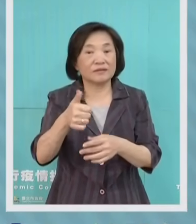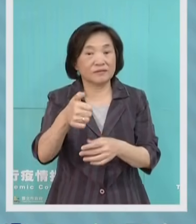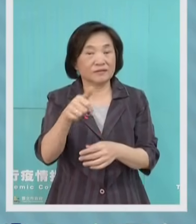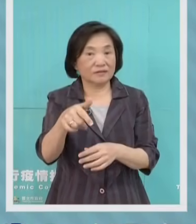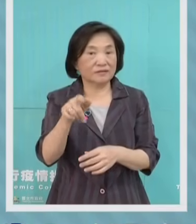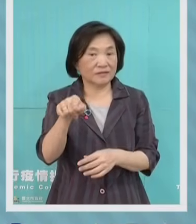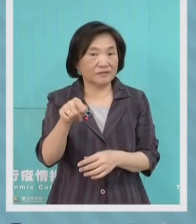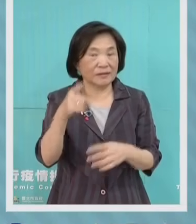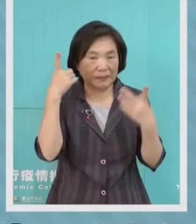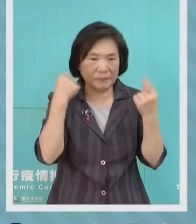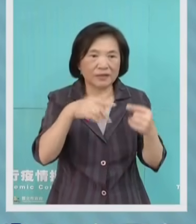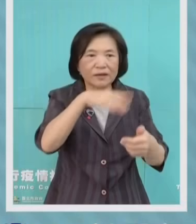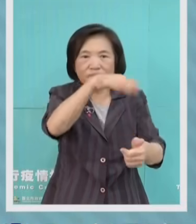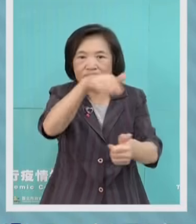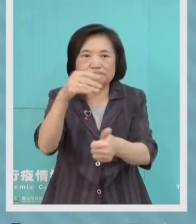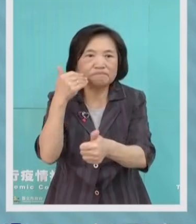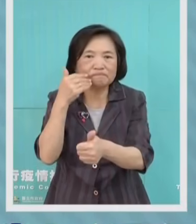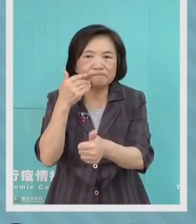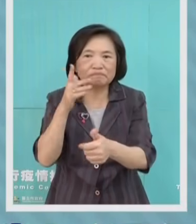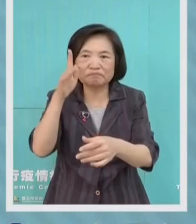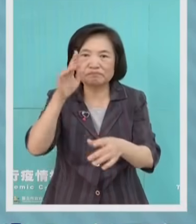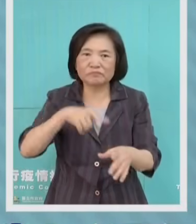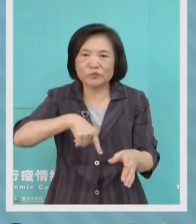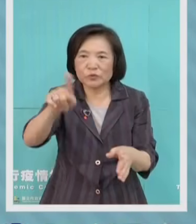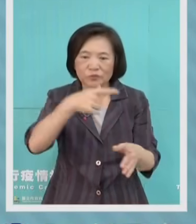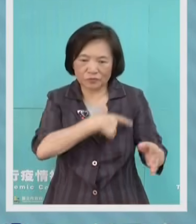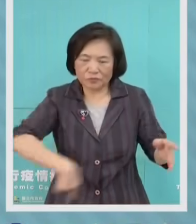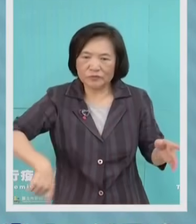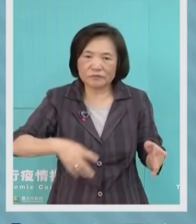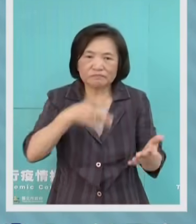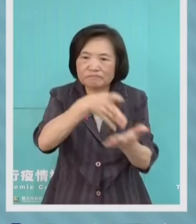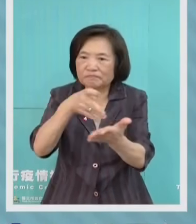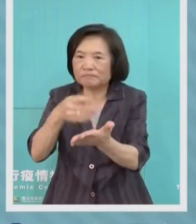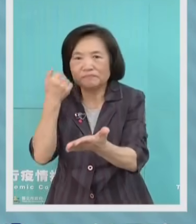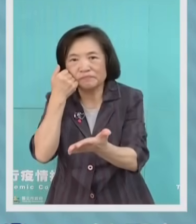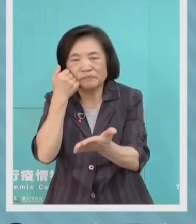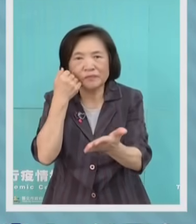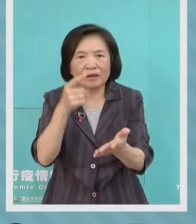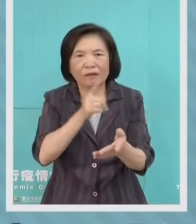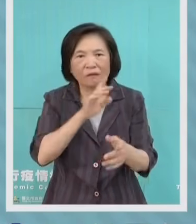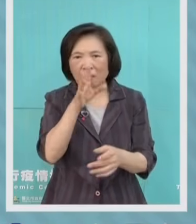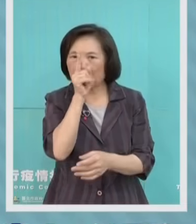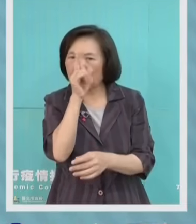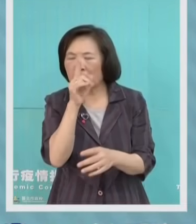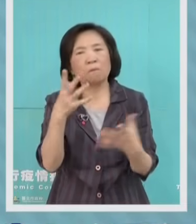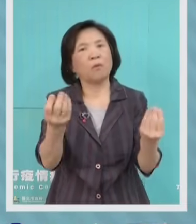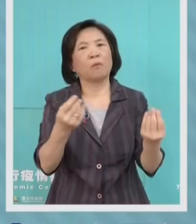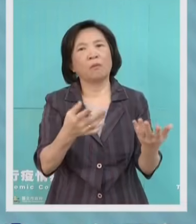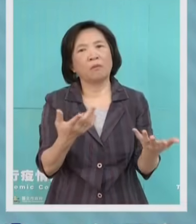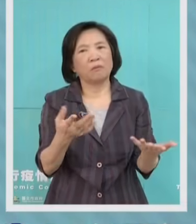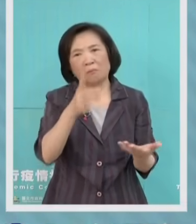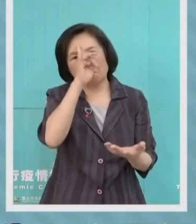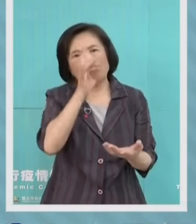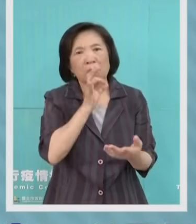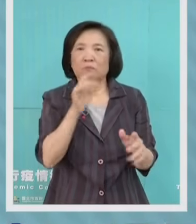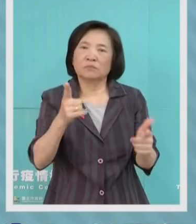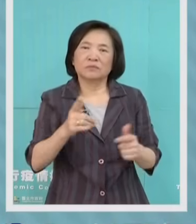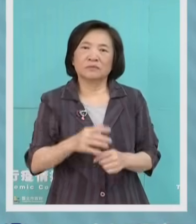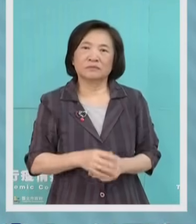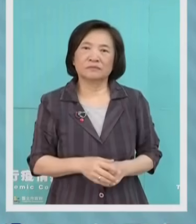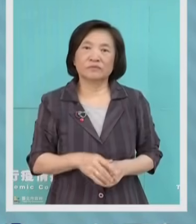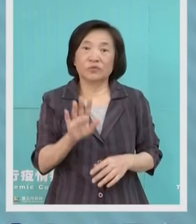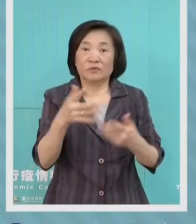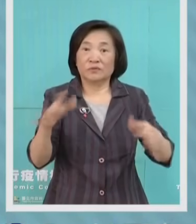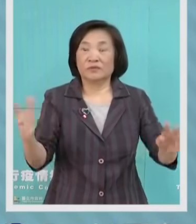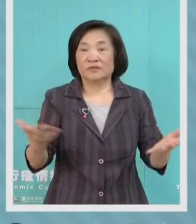去找人去投入选举嘛，这是他的工作，啊，所以这也不是什么奇怪的事。啊，所以有时候很多动